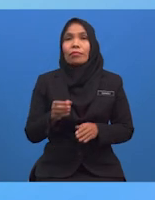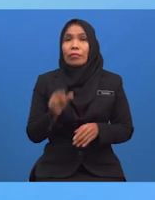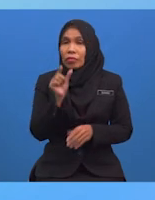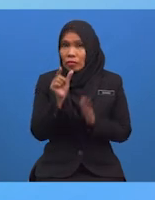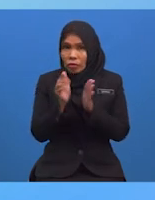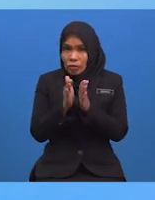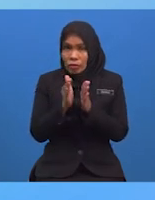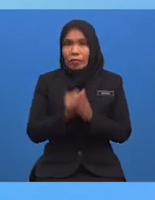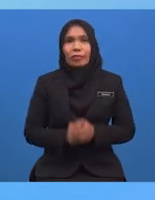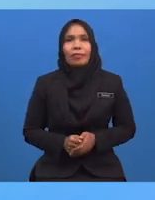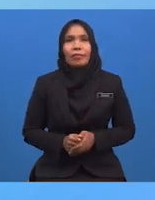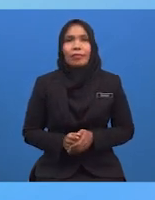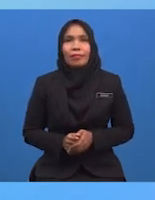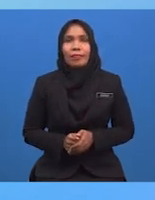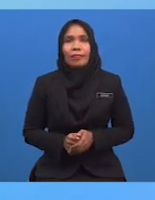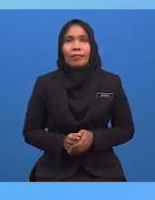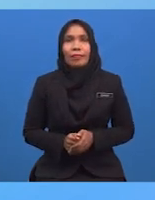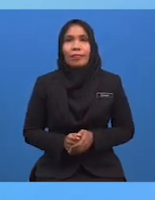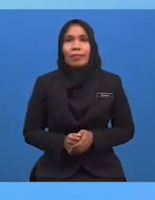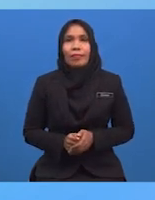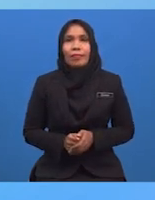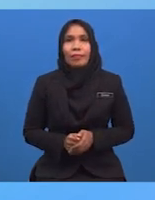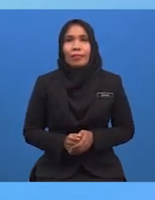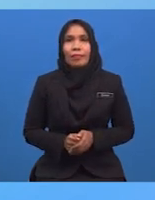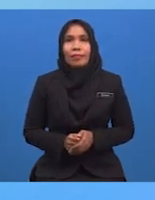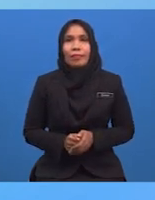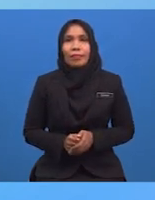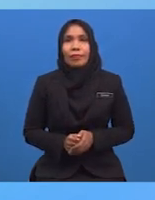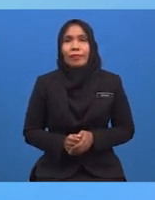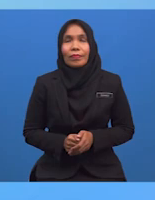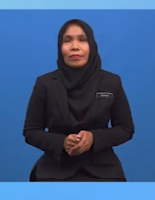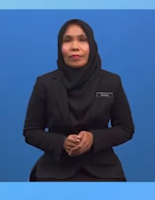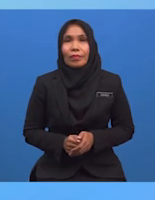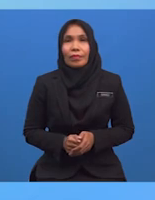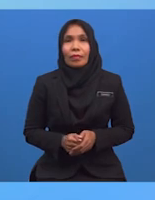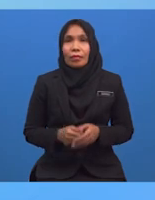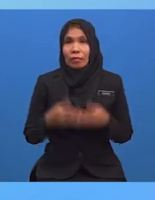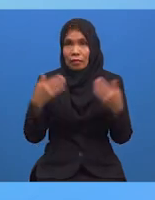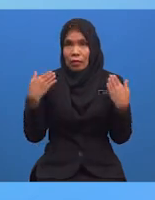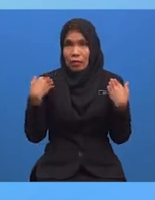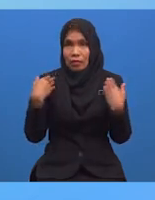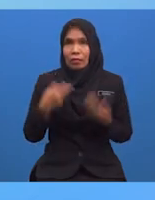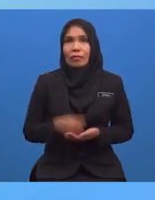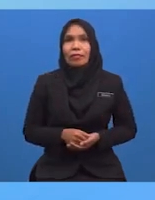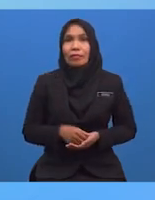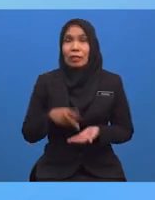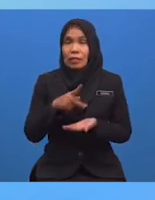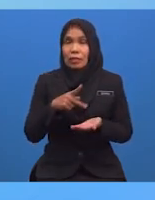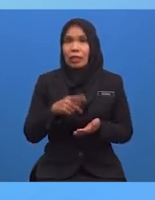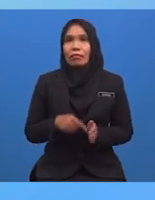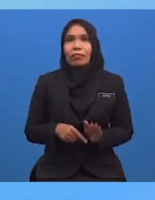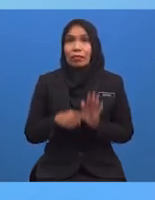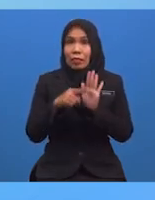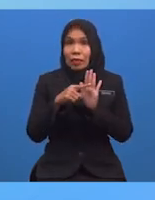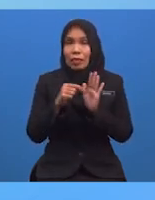diberikan sebelum inflasi. Inflasi dalam negara juga akan menyebabkan harga ekspor